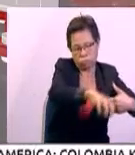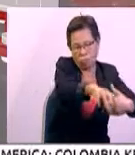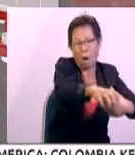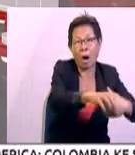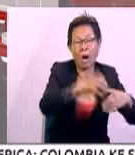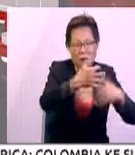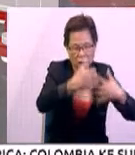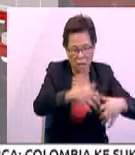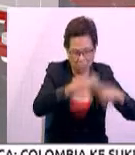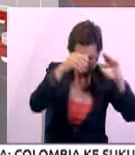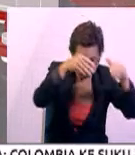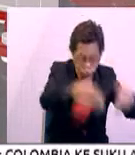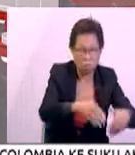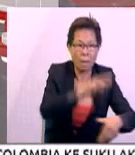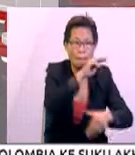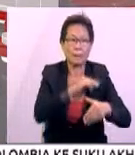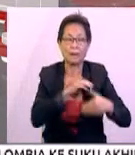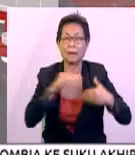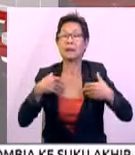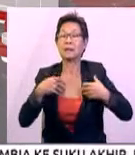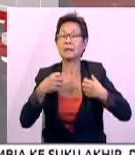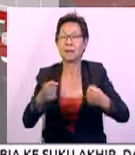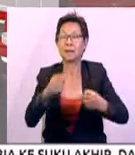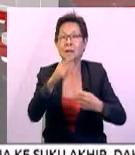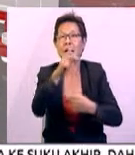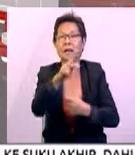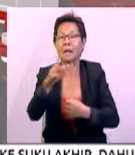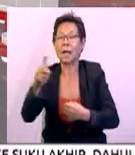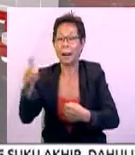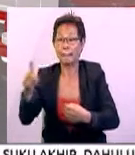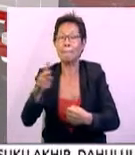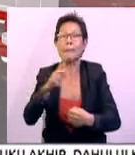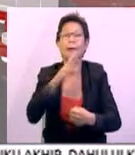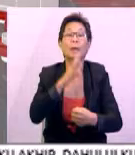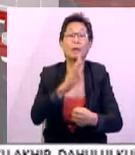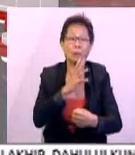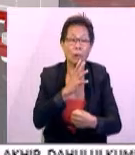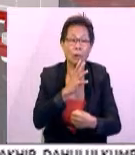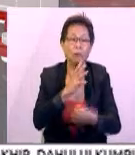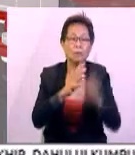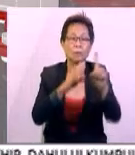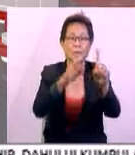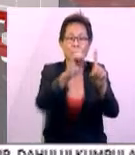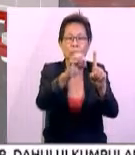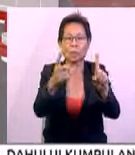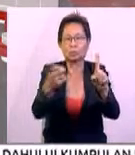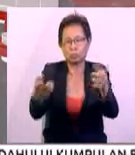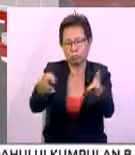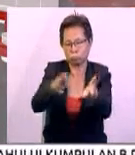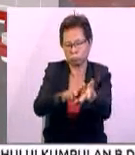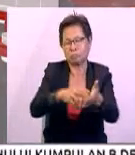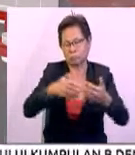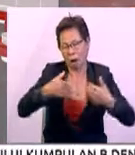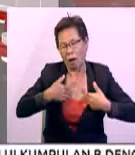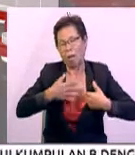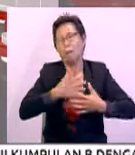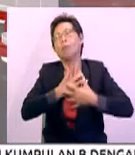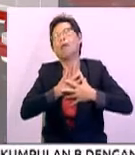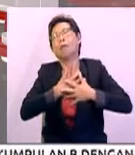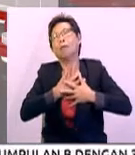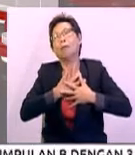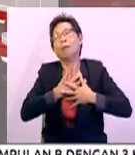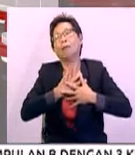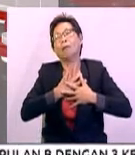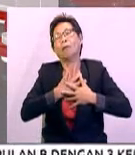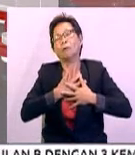Dalam pada itu, Menteri Kesihatan Datuk Seri Dr. Zulkifli Ahmad mengesahkan 101 kes telah dilaporkan mengalami sesak nafas